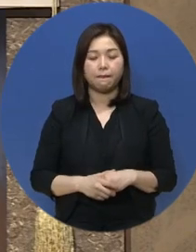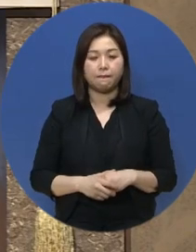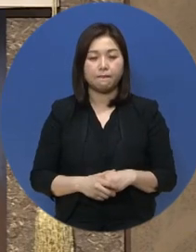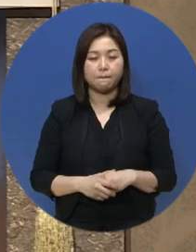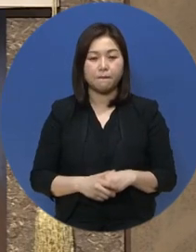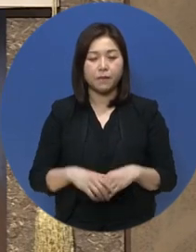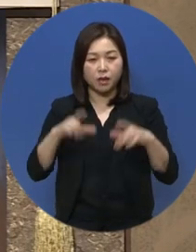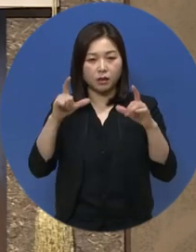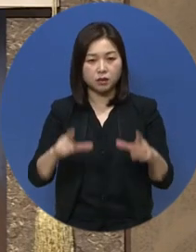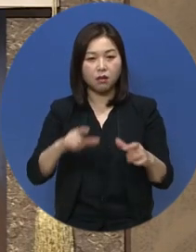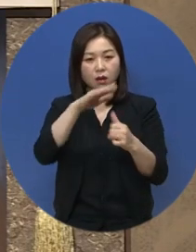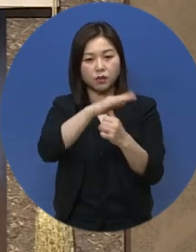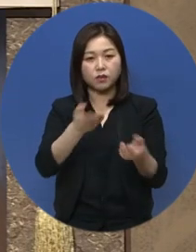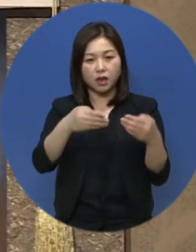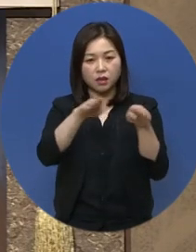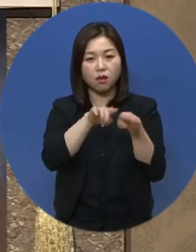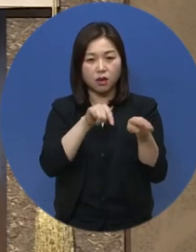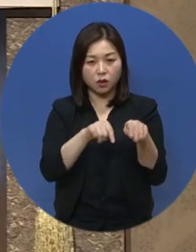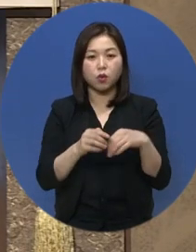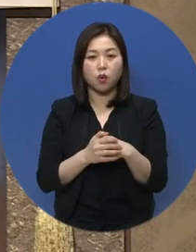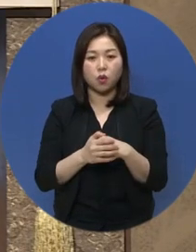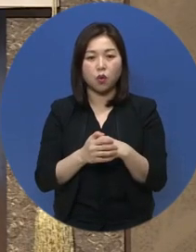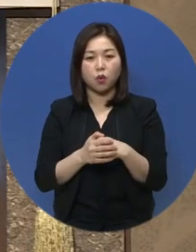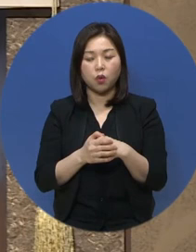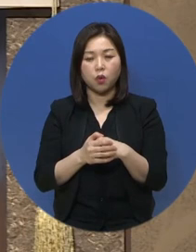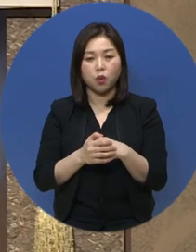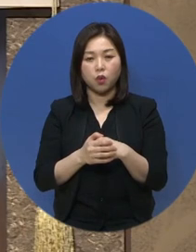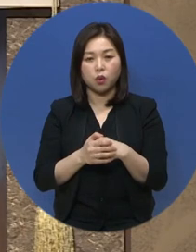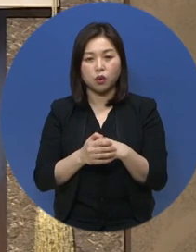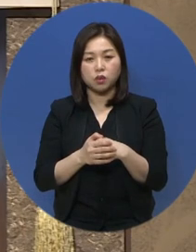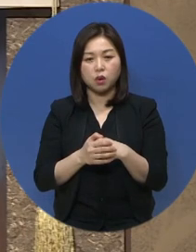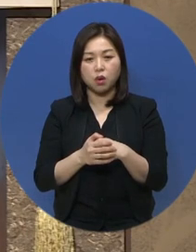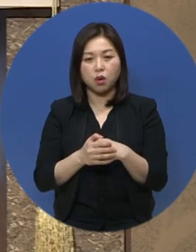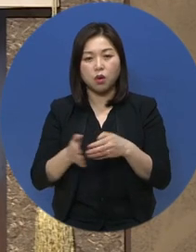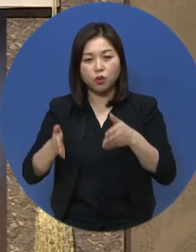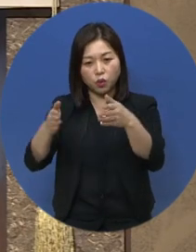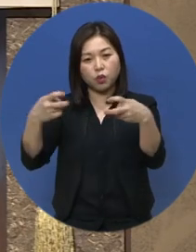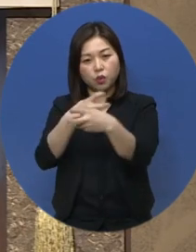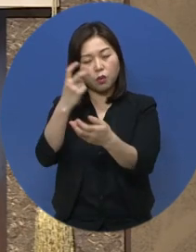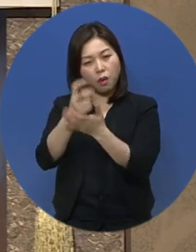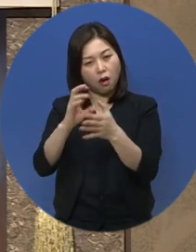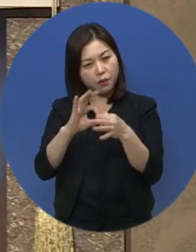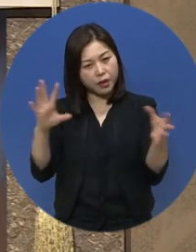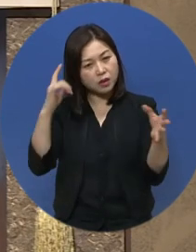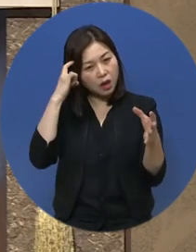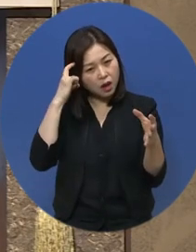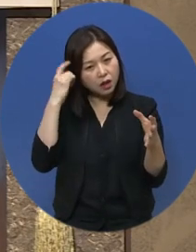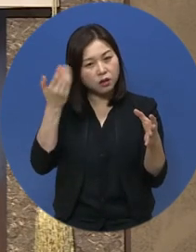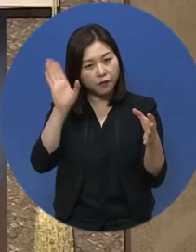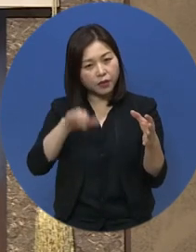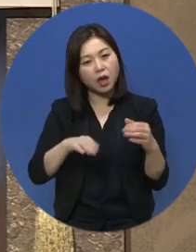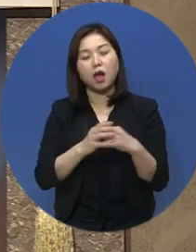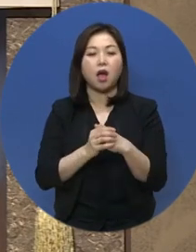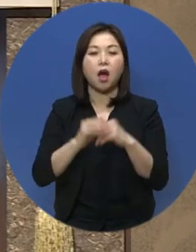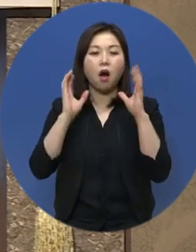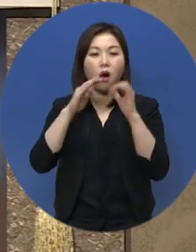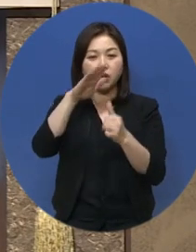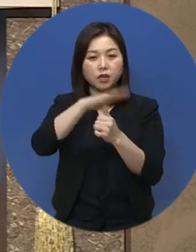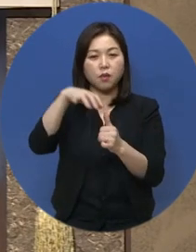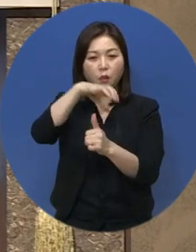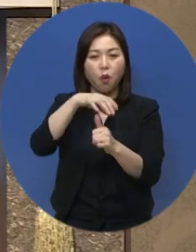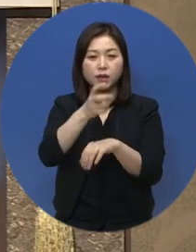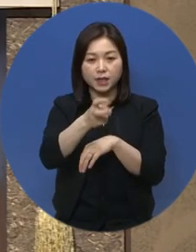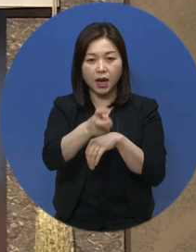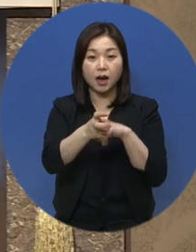네. 지역아동센터에도 이제 도로교통법하고는 상관이 없는 줄 알았는데 네. 최근에 그 어린이 보호 차량